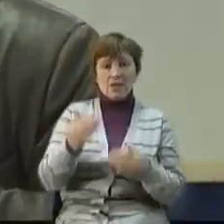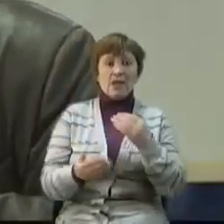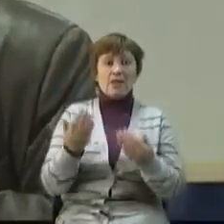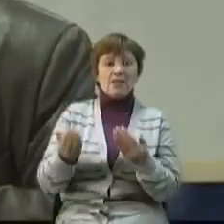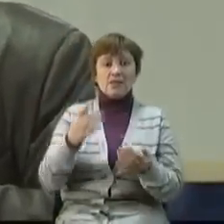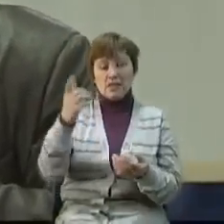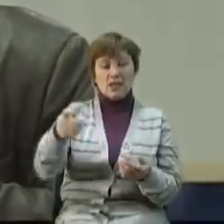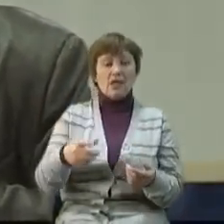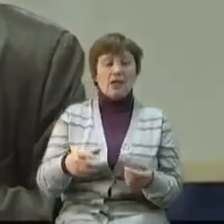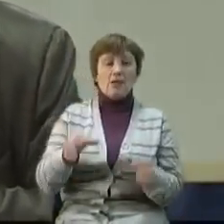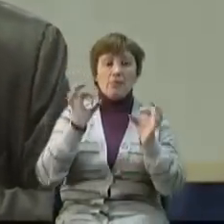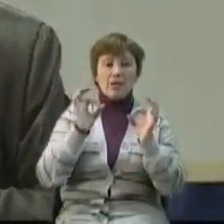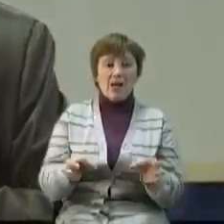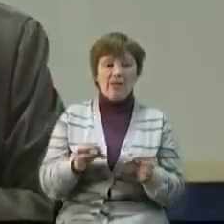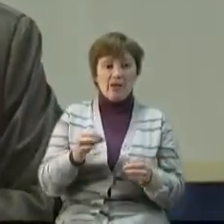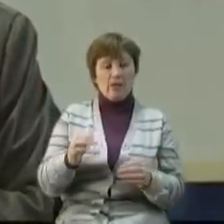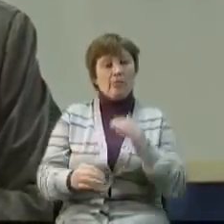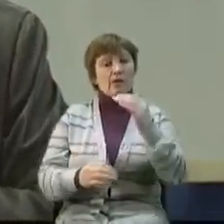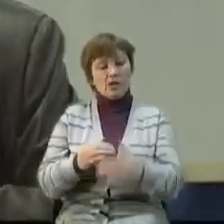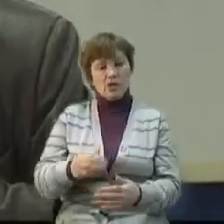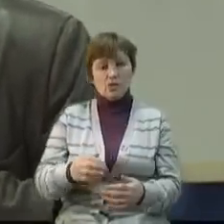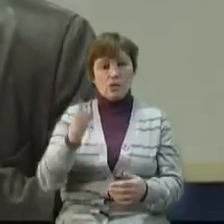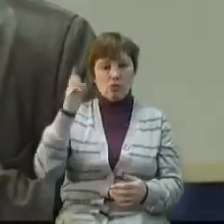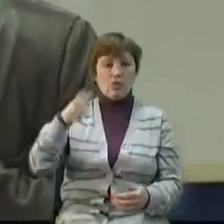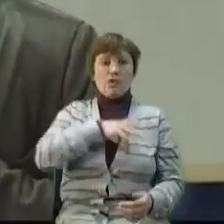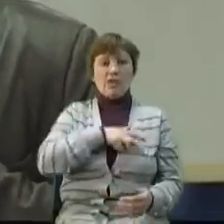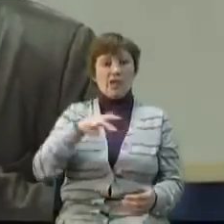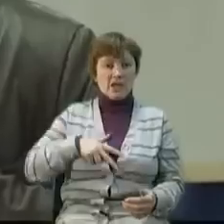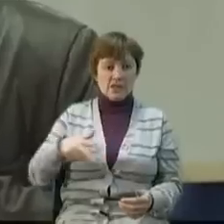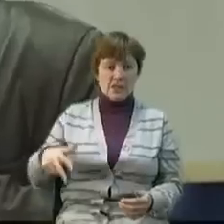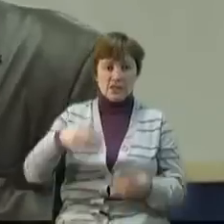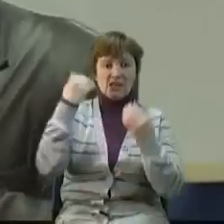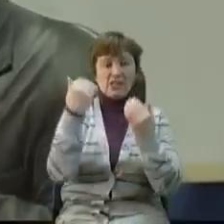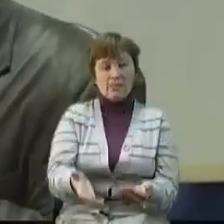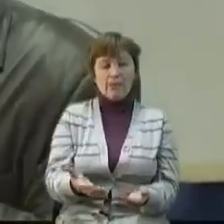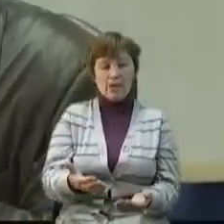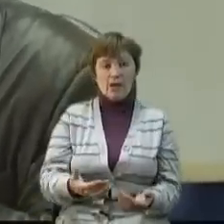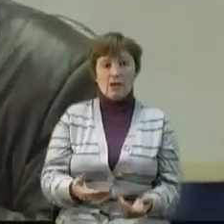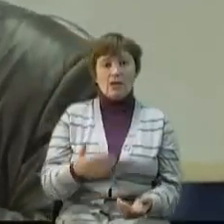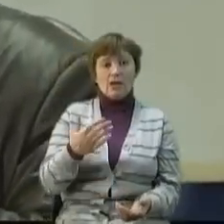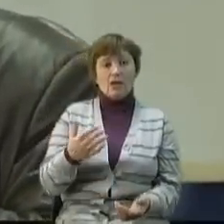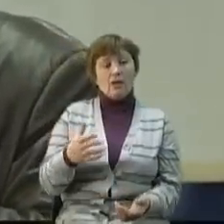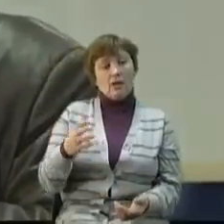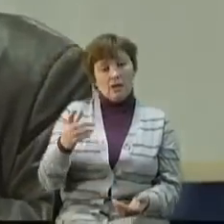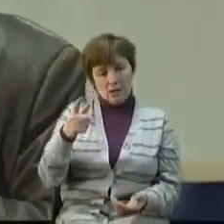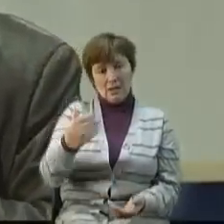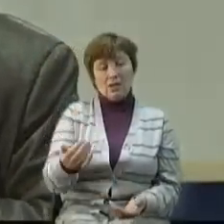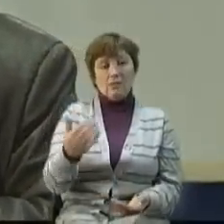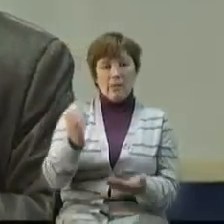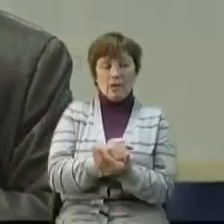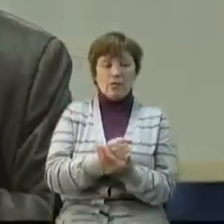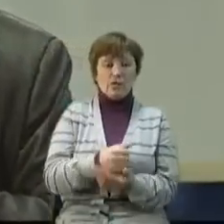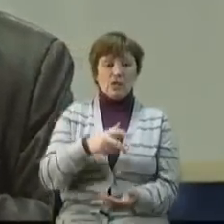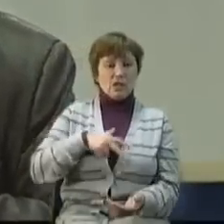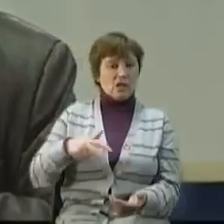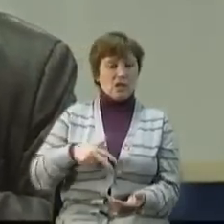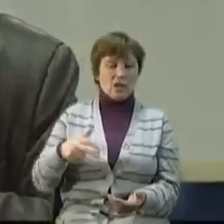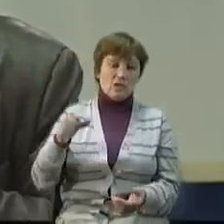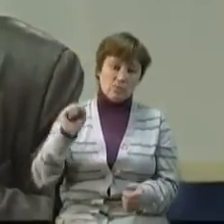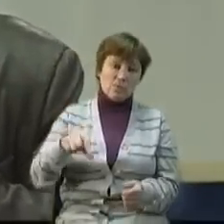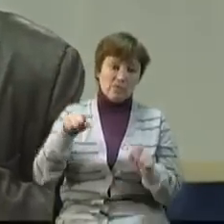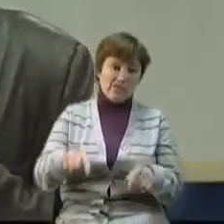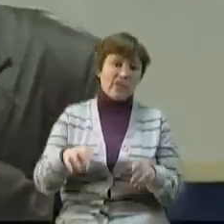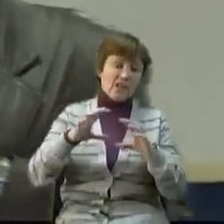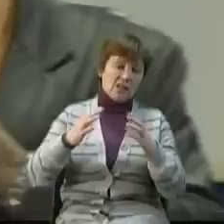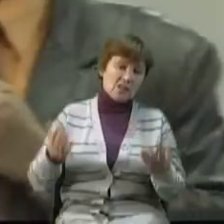тебя. И ты переживешь эту награду. Если не в этой жизни, то в будущей жизни ты получишь награду за